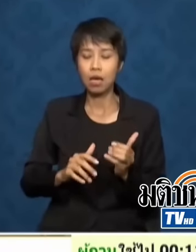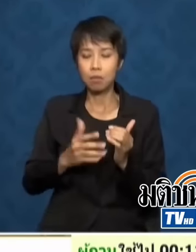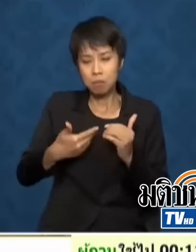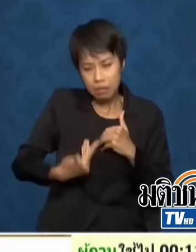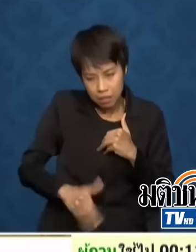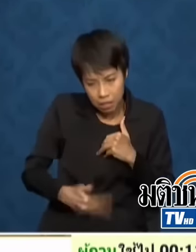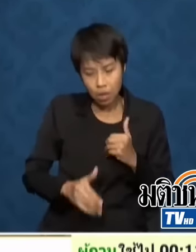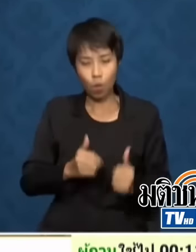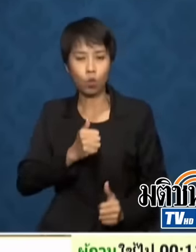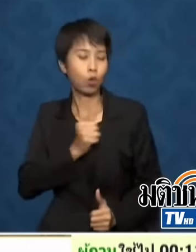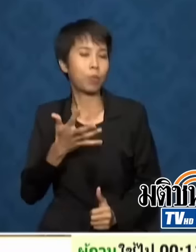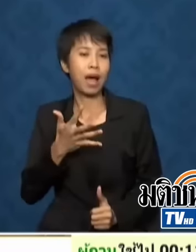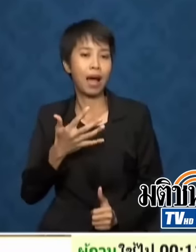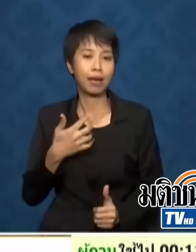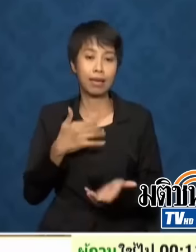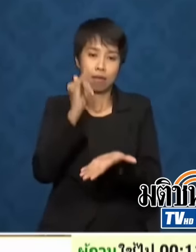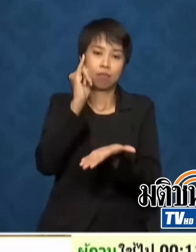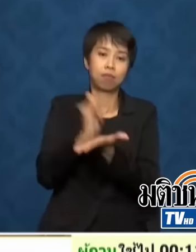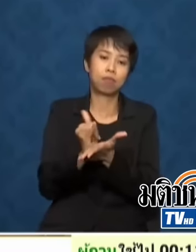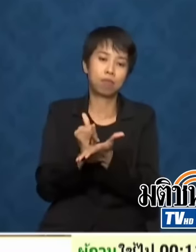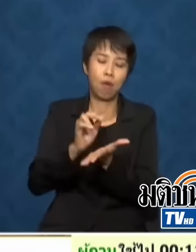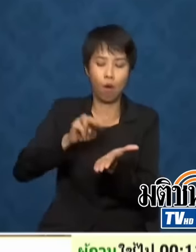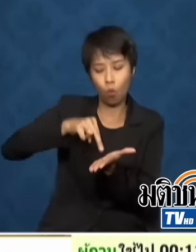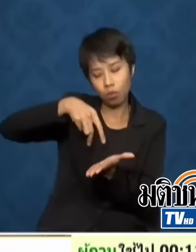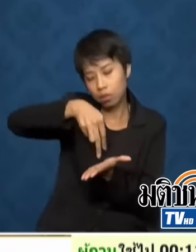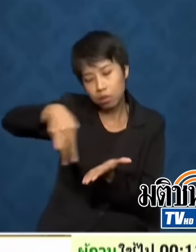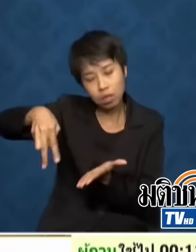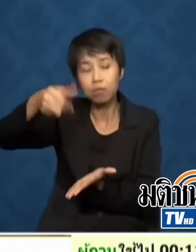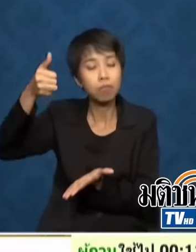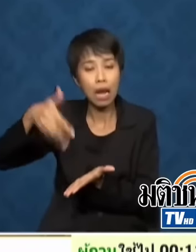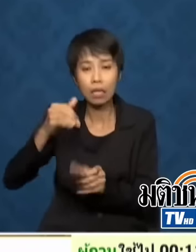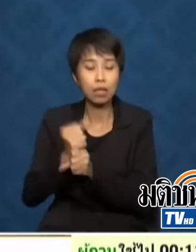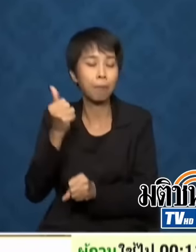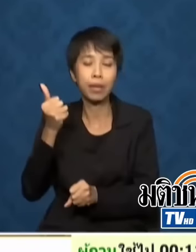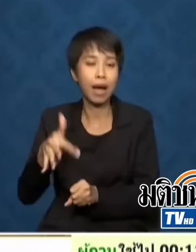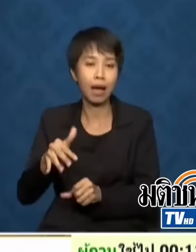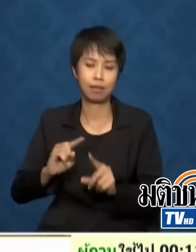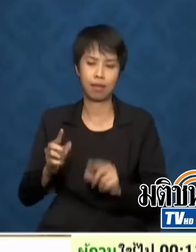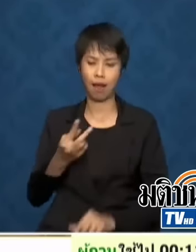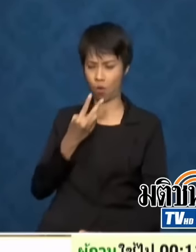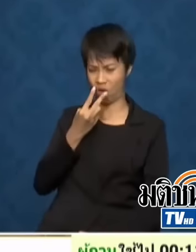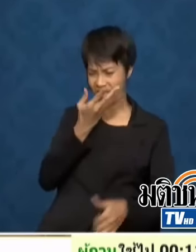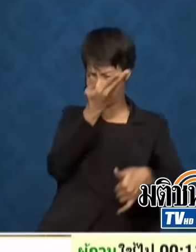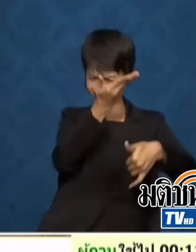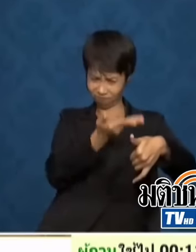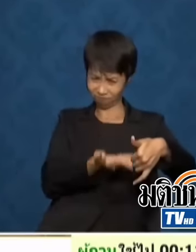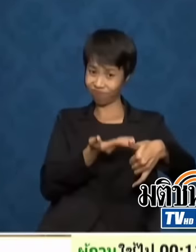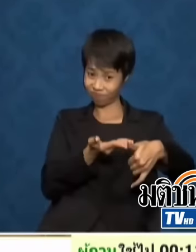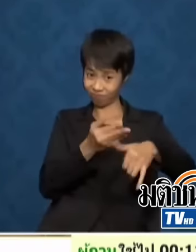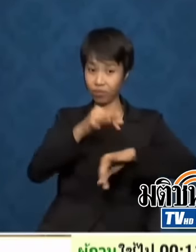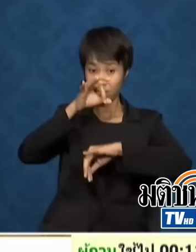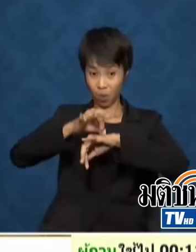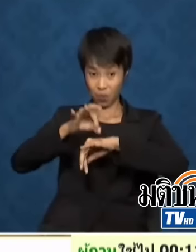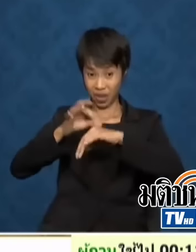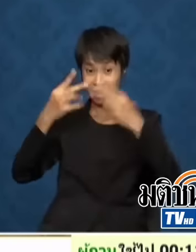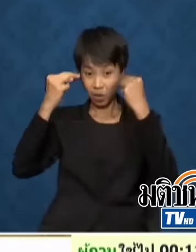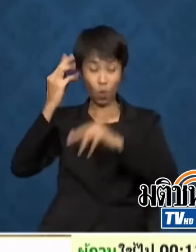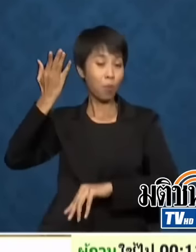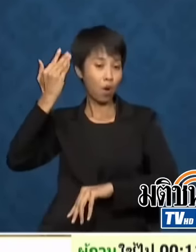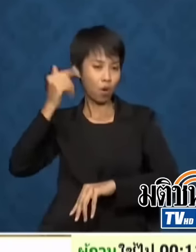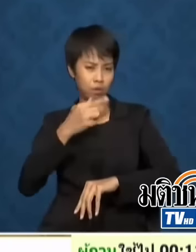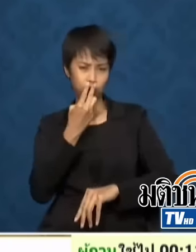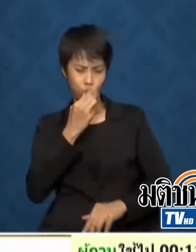ได้เดินลุกจากเตียงไม่ได้ซึ่งเราจะเห็นว่าท่านอดีตนายกรัฐมนตรีมีสุขภาพที่แข็งแร